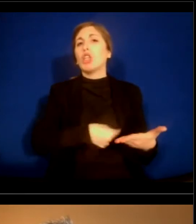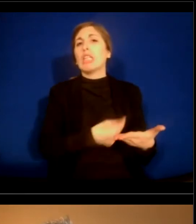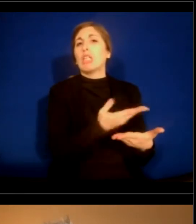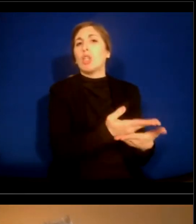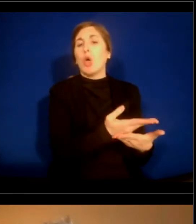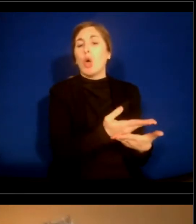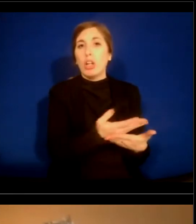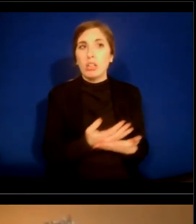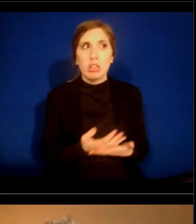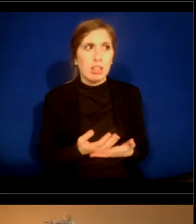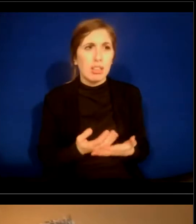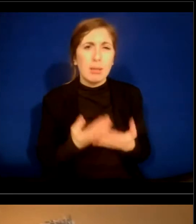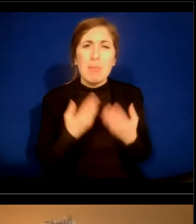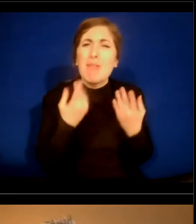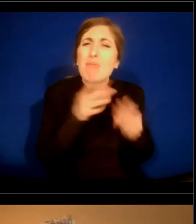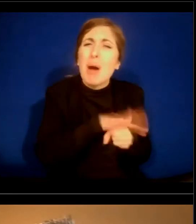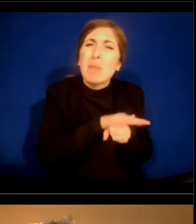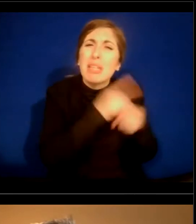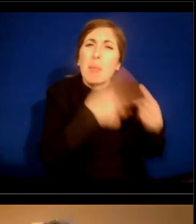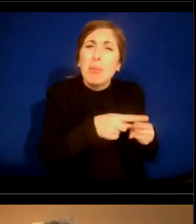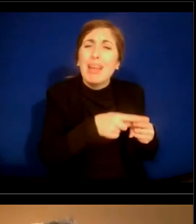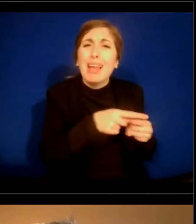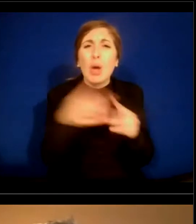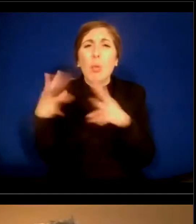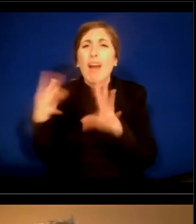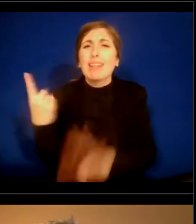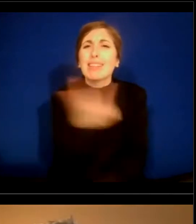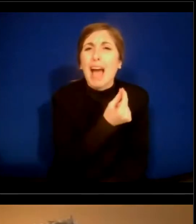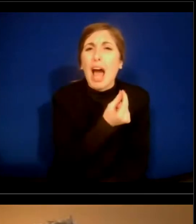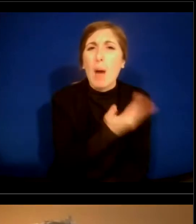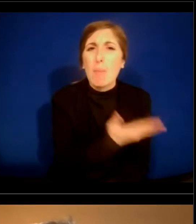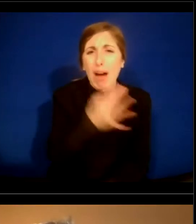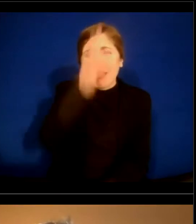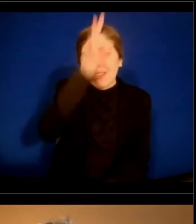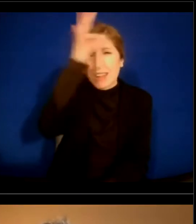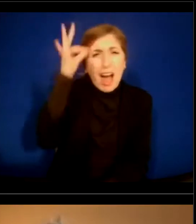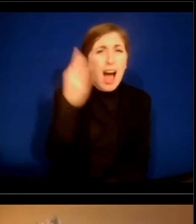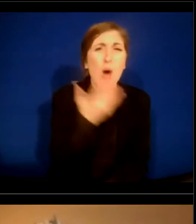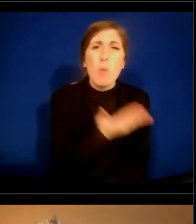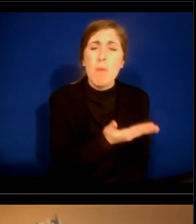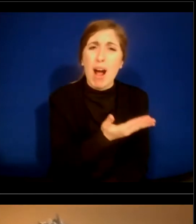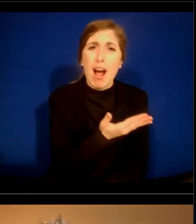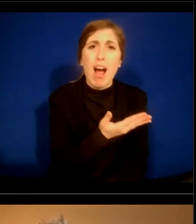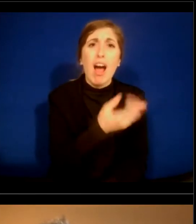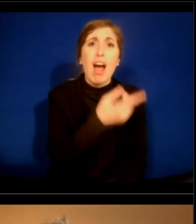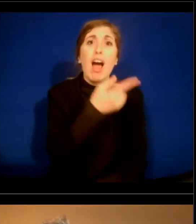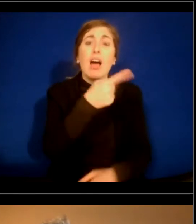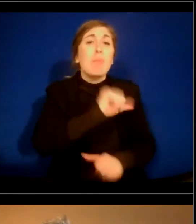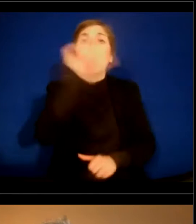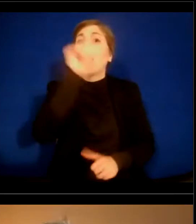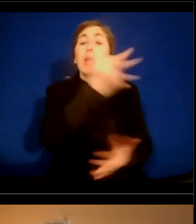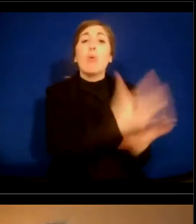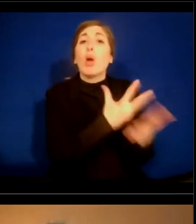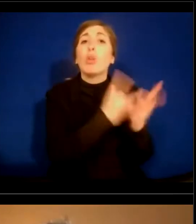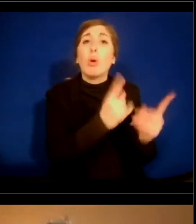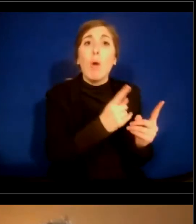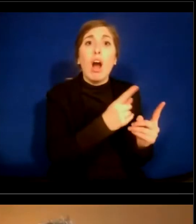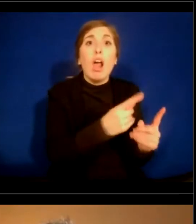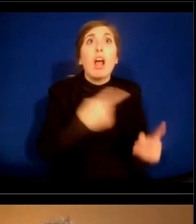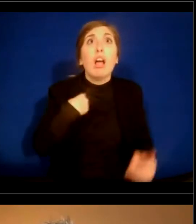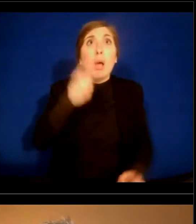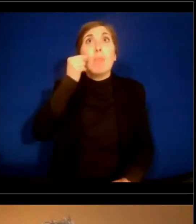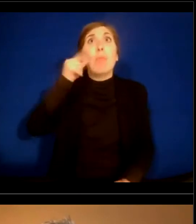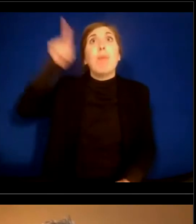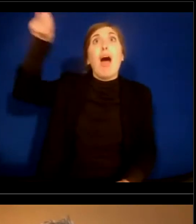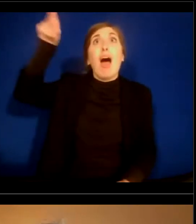che scappano da una guerra, sono traumatizzate. La prima cosa che ci dicono è che hanno ancora là i papà perché stanno combattendo, hanno là